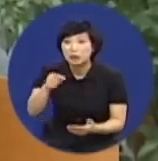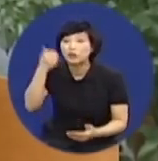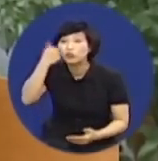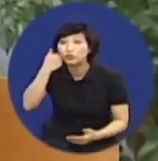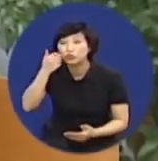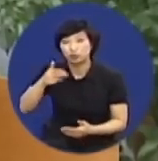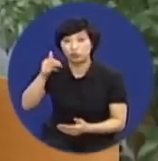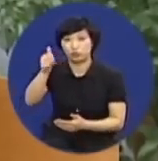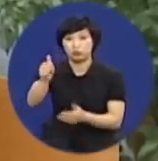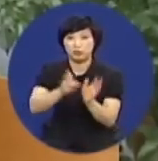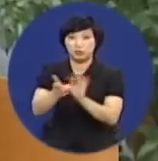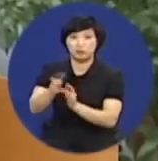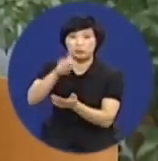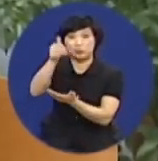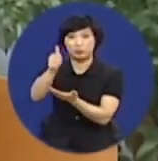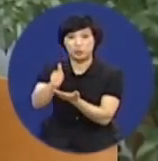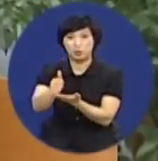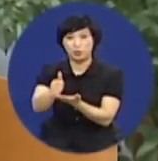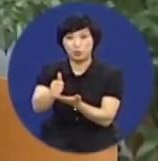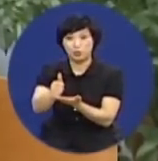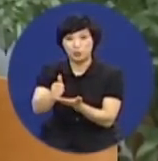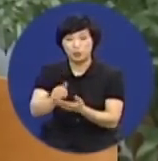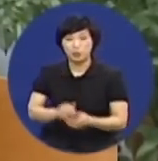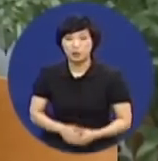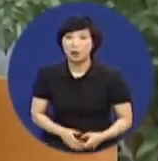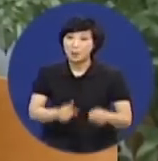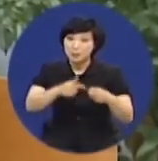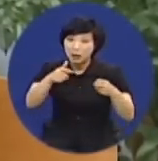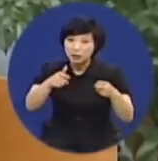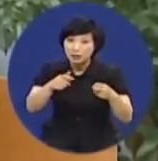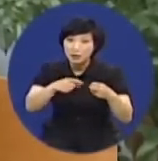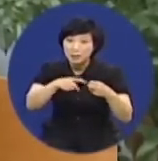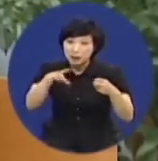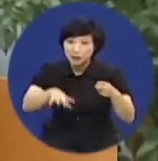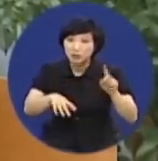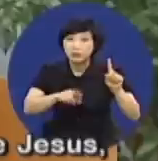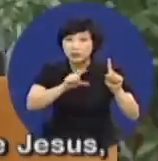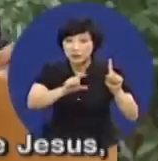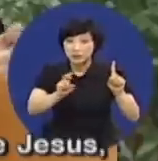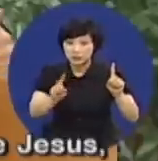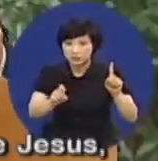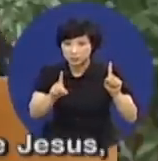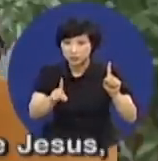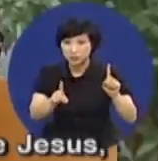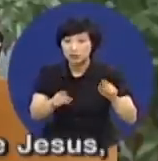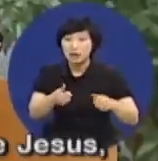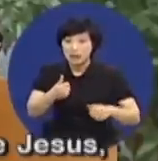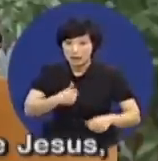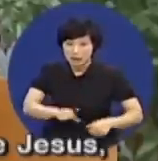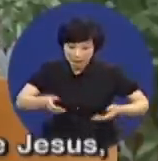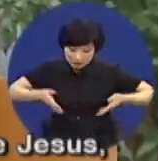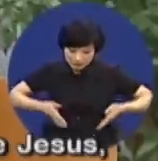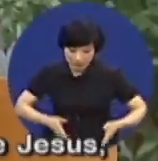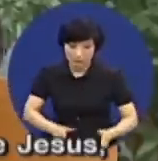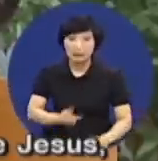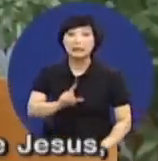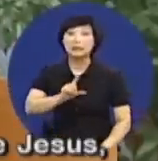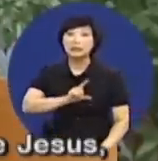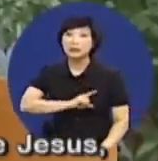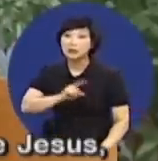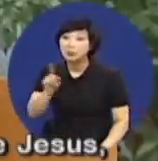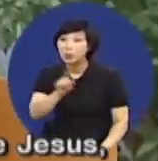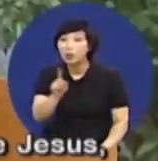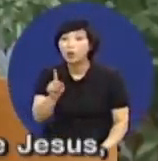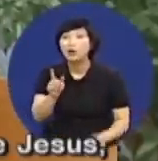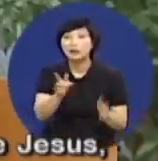方が主イエスキリストです。マタイの福音書 1-21 節に、男の子を